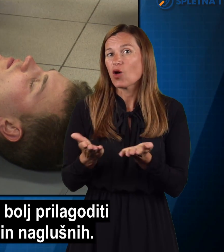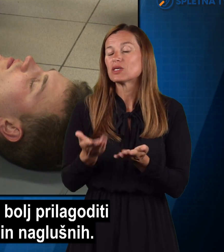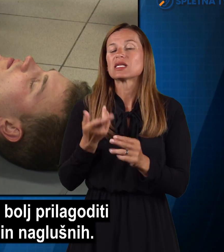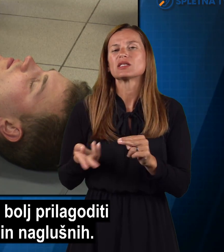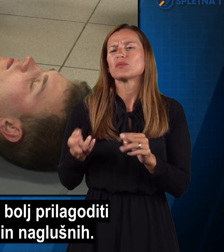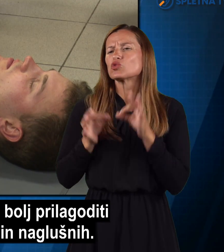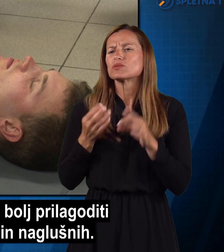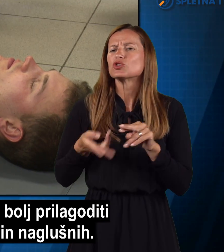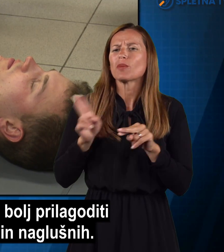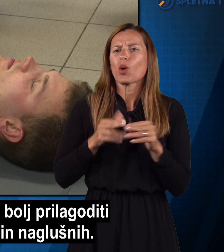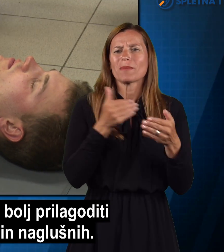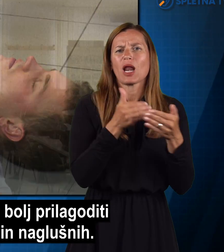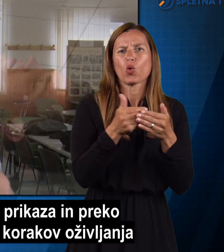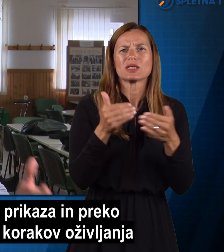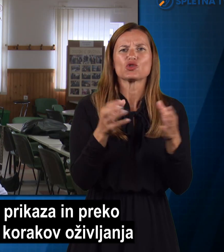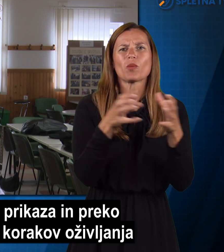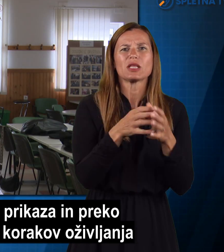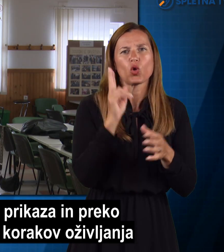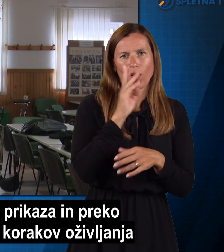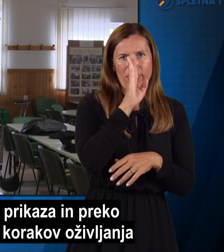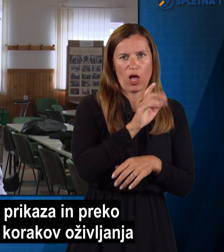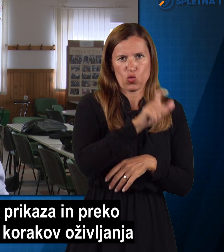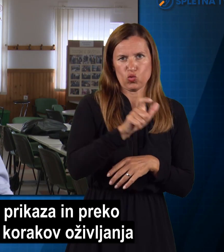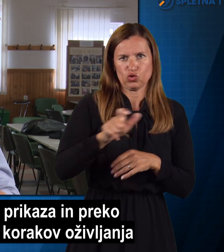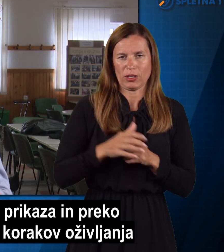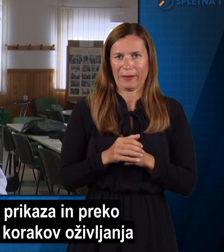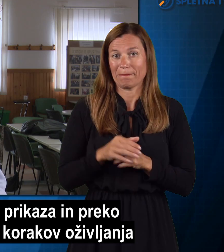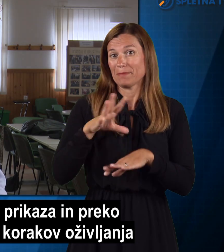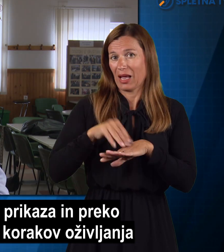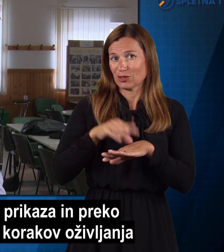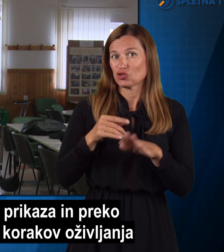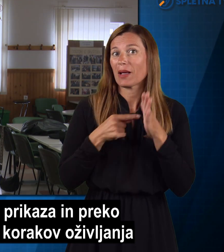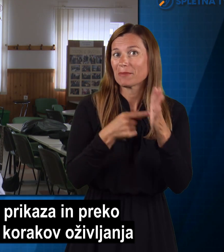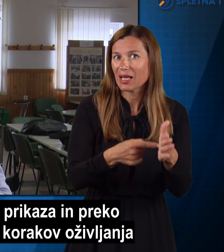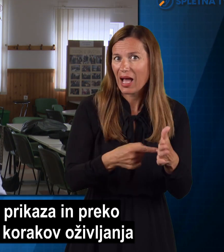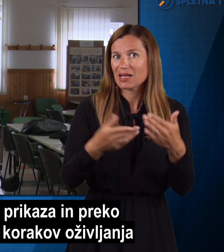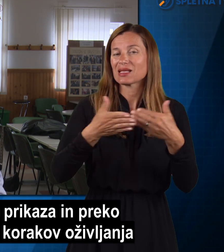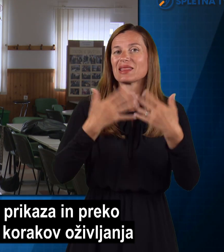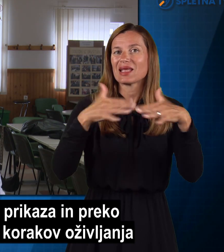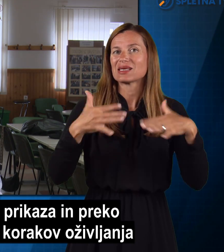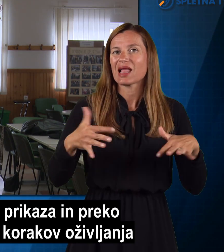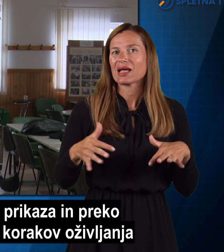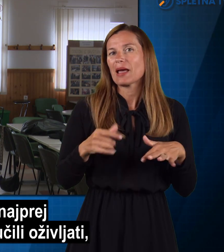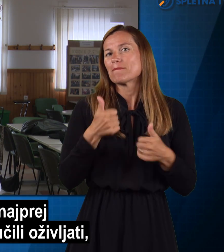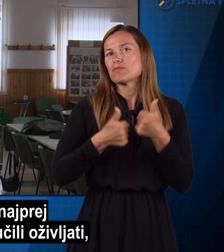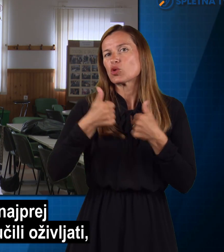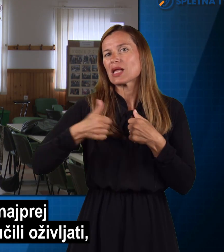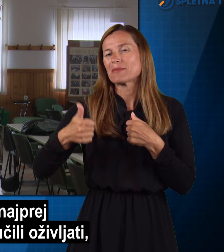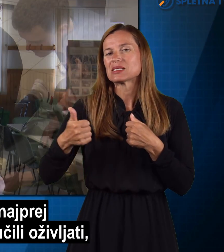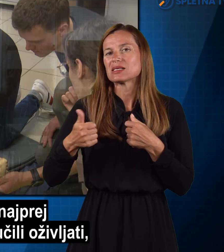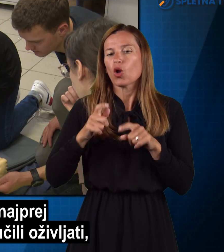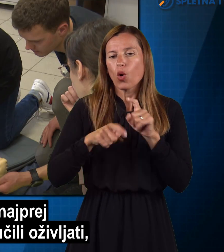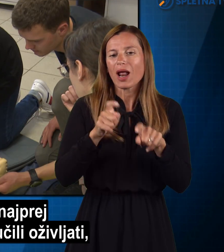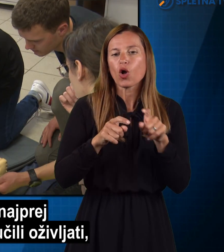skupini gluhih in naglušnih. V bistvu praktičnega prikaza in prek razlage posameznih korakov oživljanja smo jih